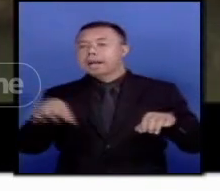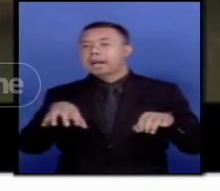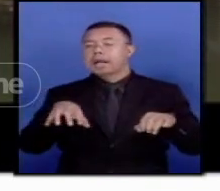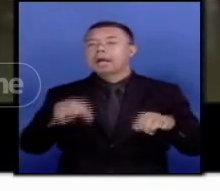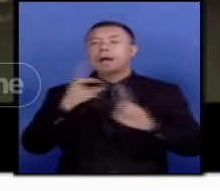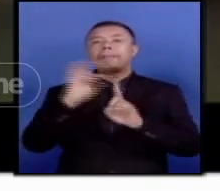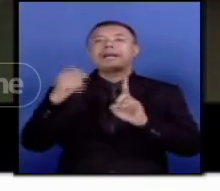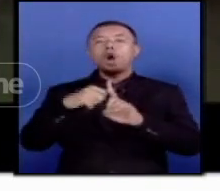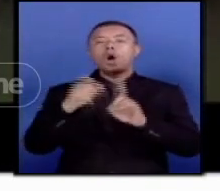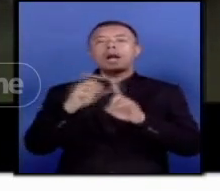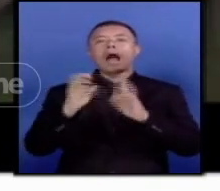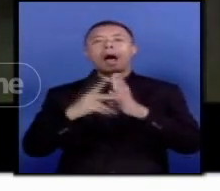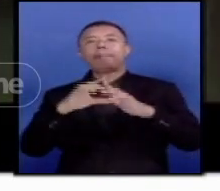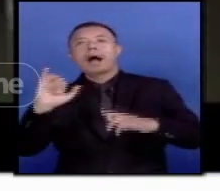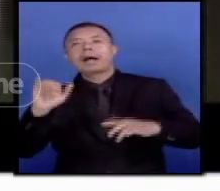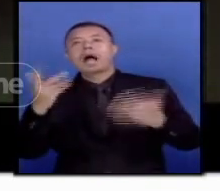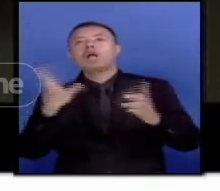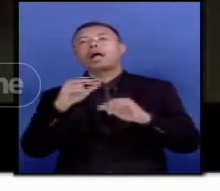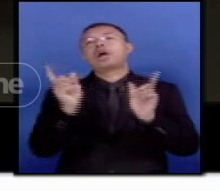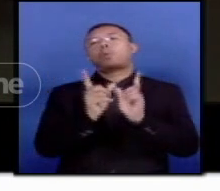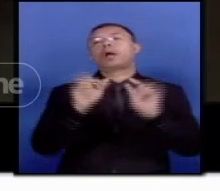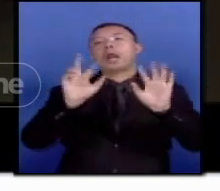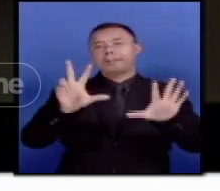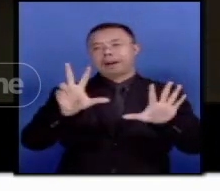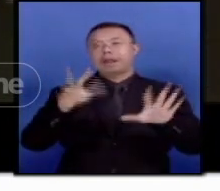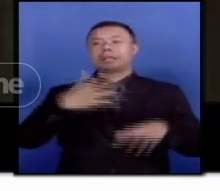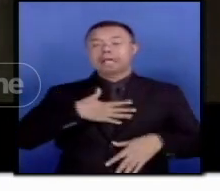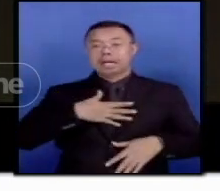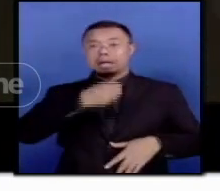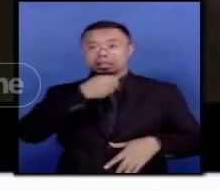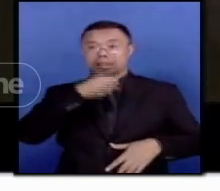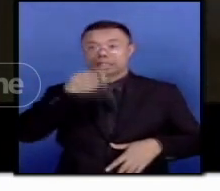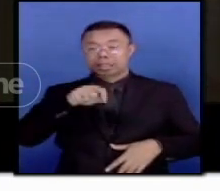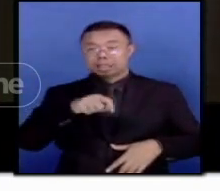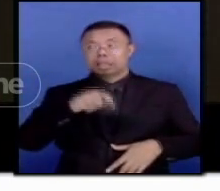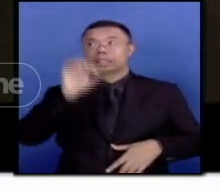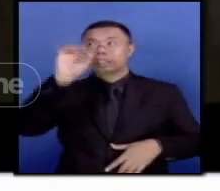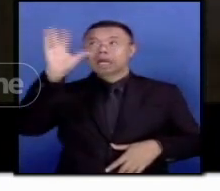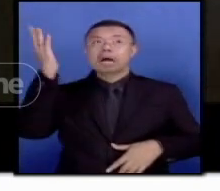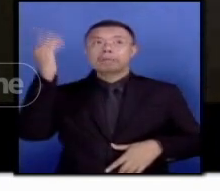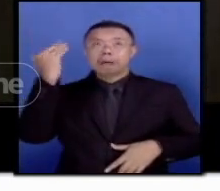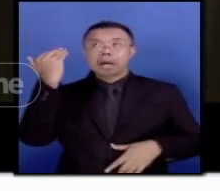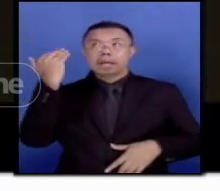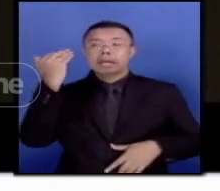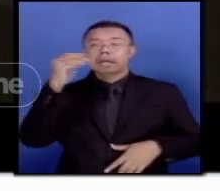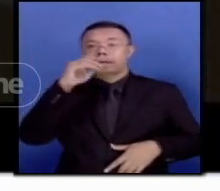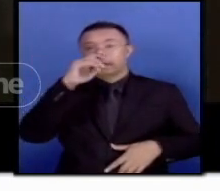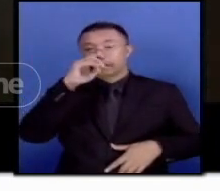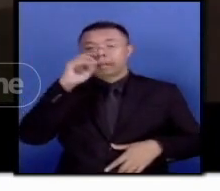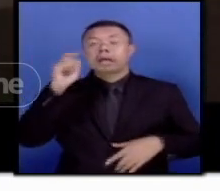perumahan periuk Damai atau tepatnya di RW 8 ini pada siang kemarin memang sempat terjadi